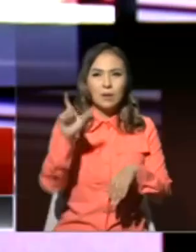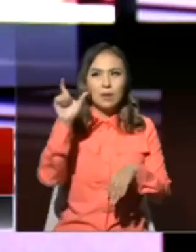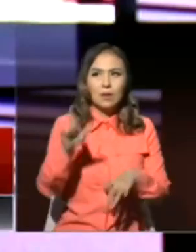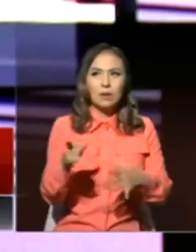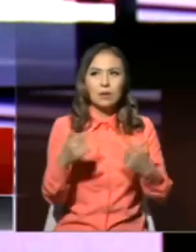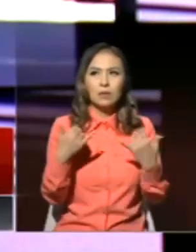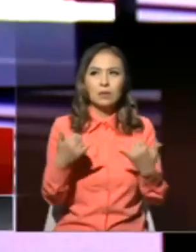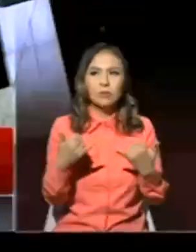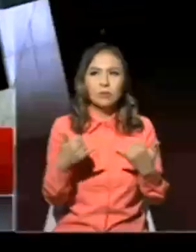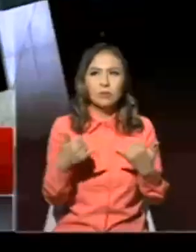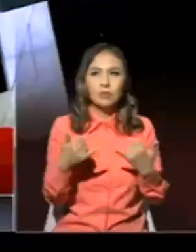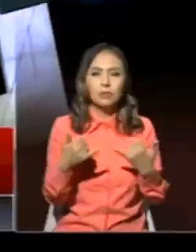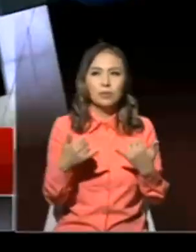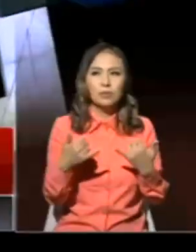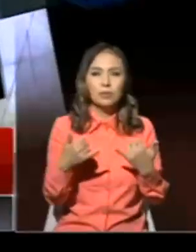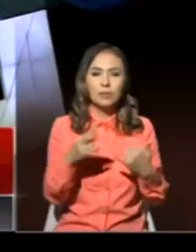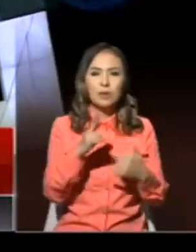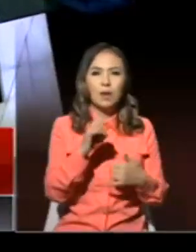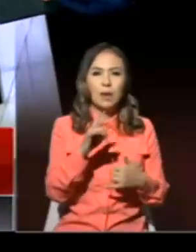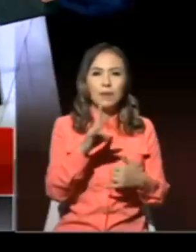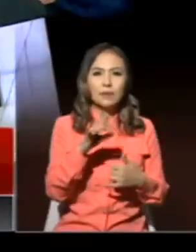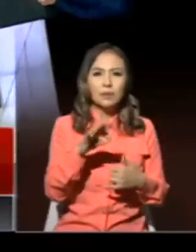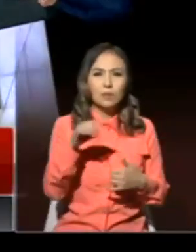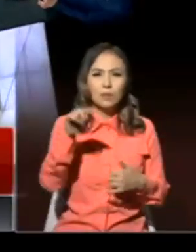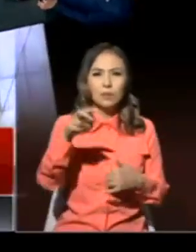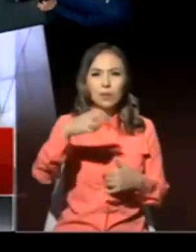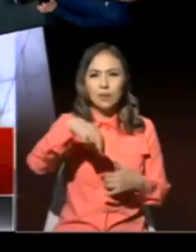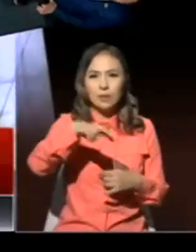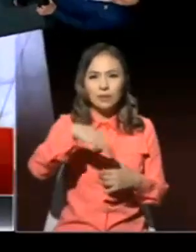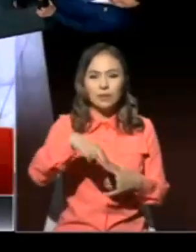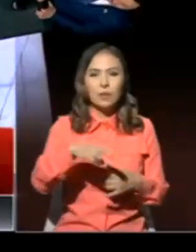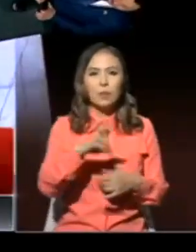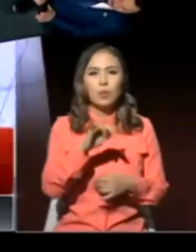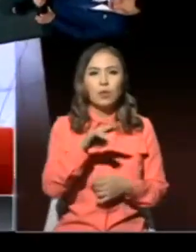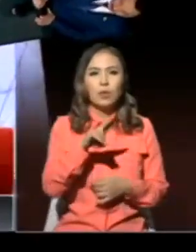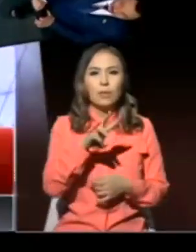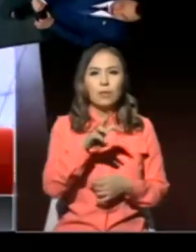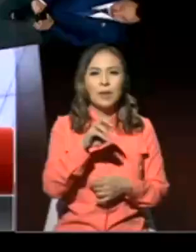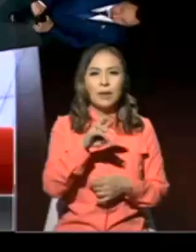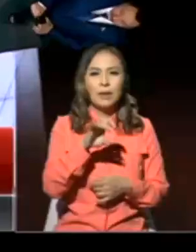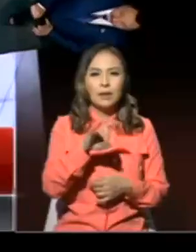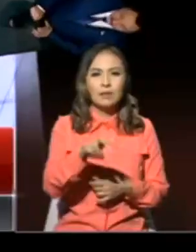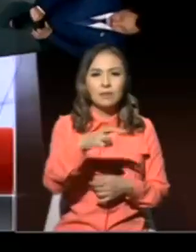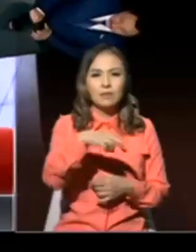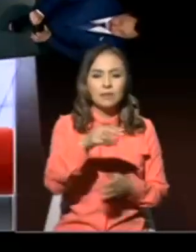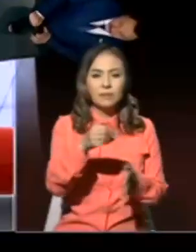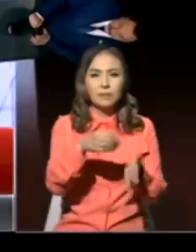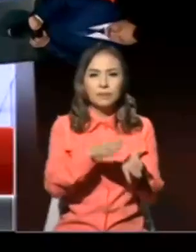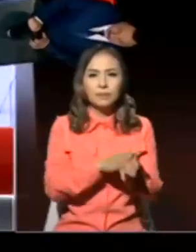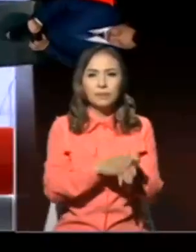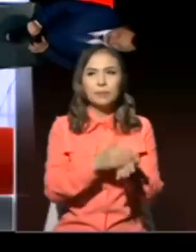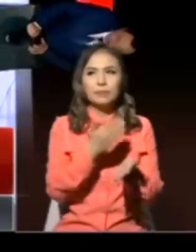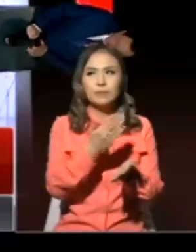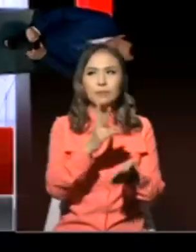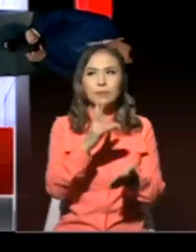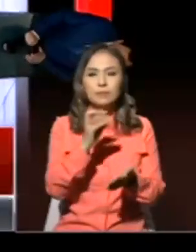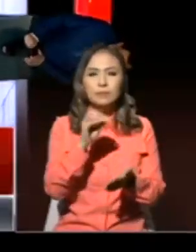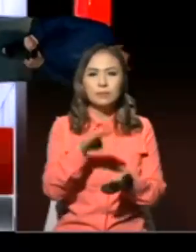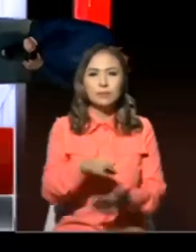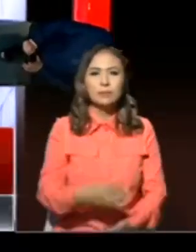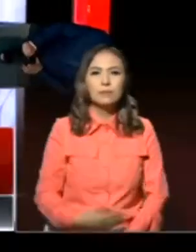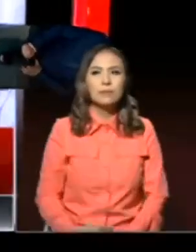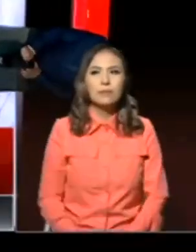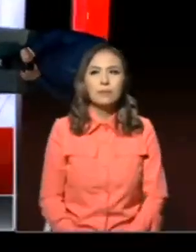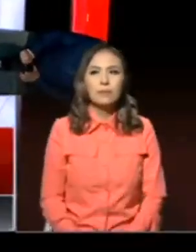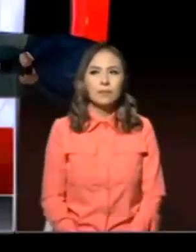қазір казинода да жүр, букмекерлік нелерге де басты кет, сіздердің де клиенттеріңіз. Қайғылы жағдай, қайғылы